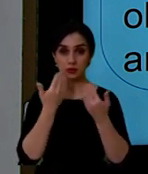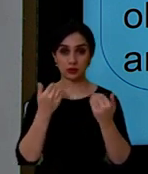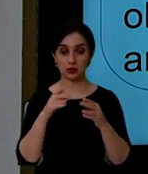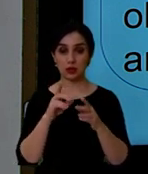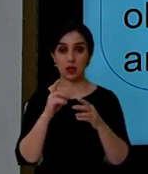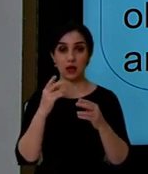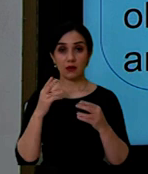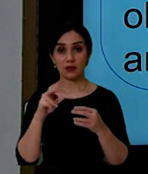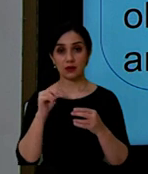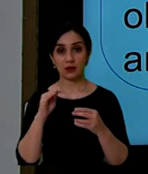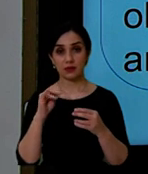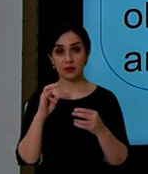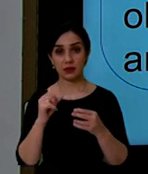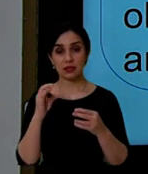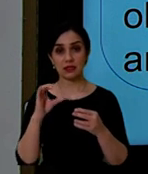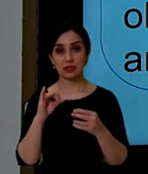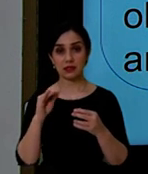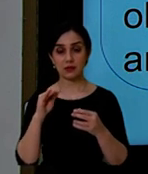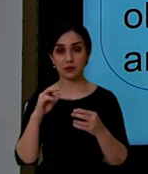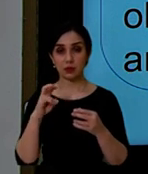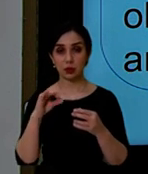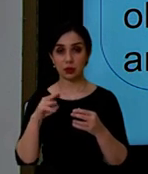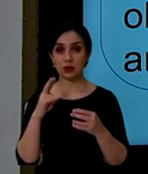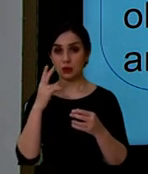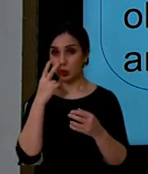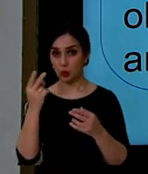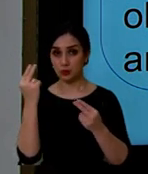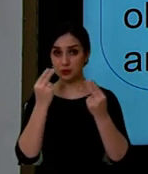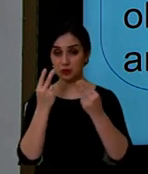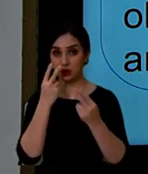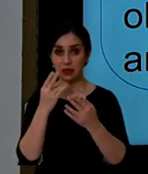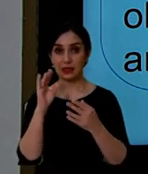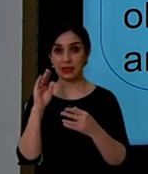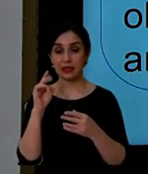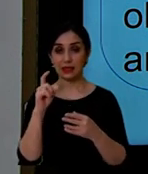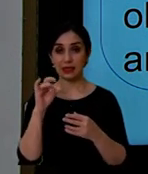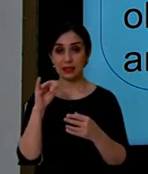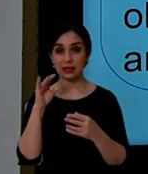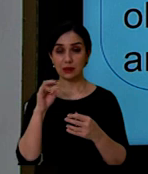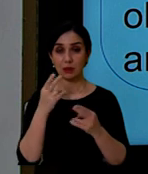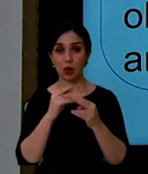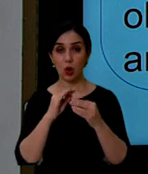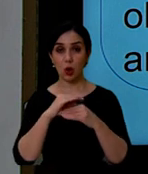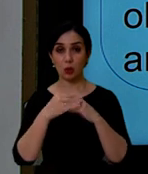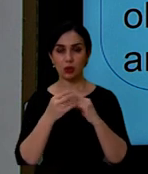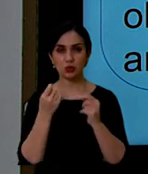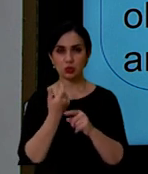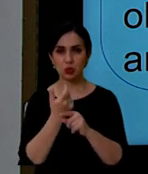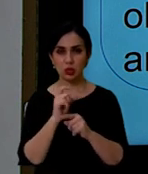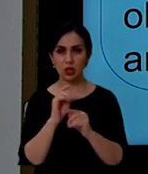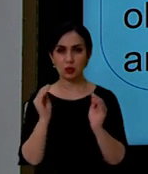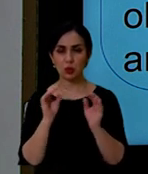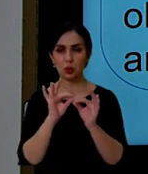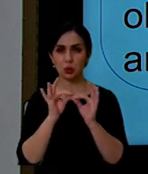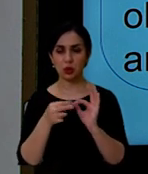qisqichbaqasmonlardan dafna va siklopni ko'rib turibsiz. Ularda xitin qoplami juda ham yupqa bo'lib, nafas